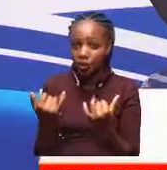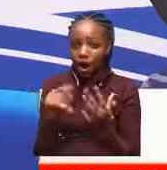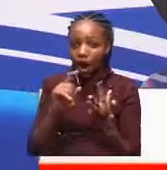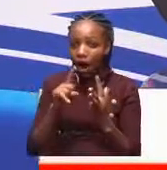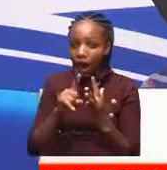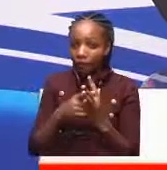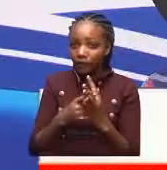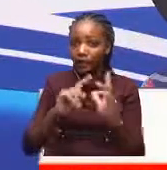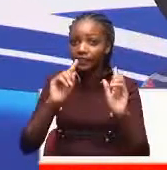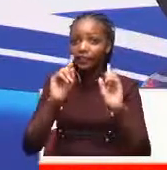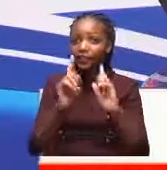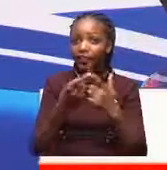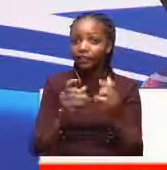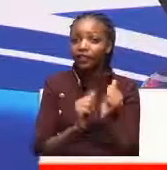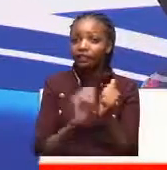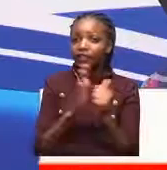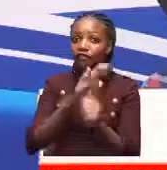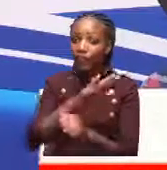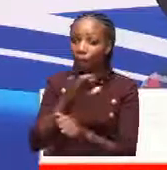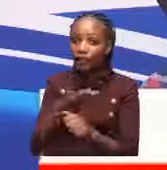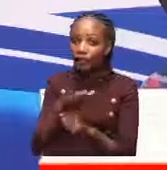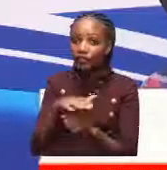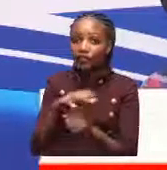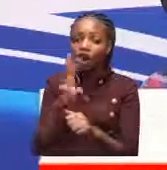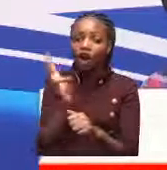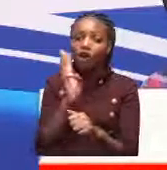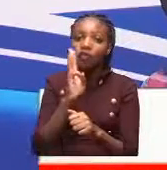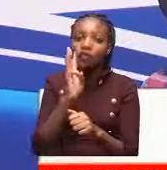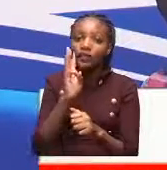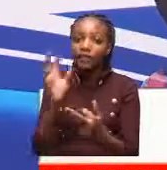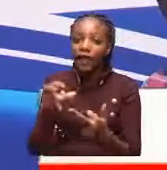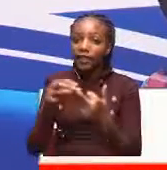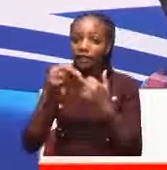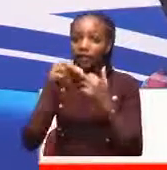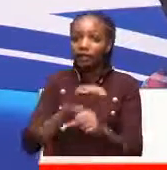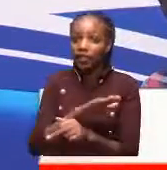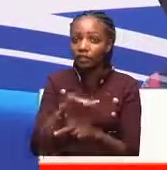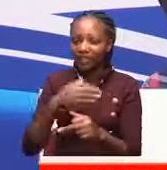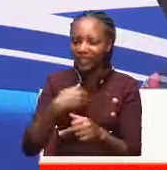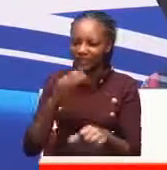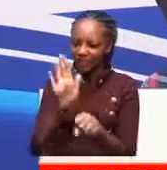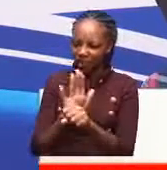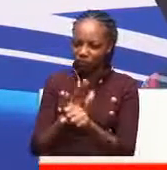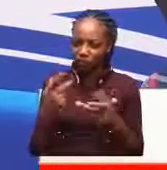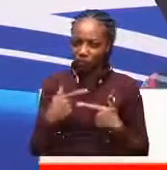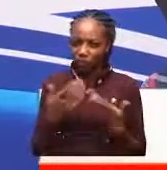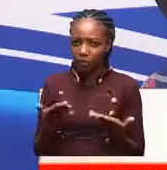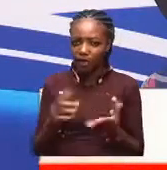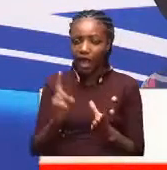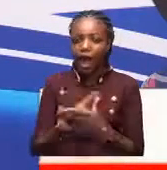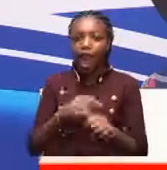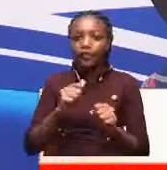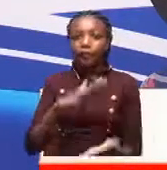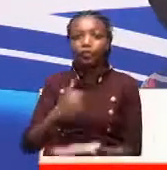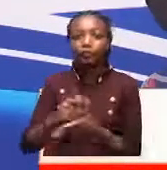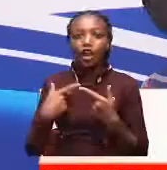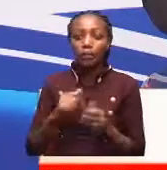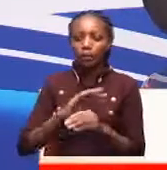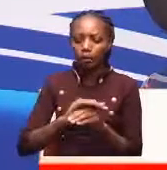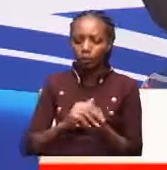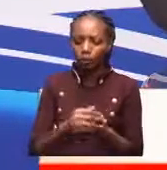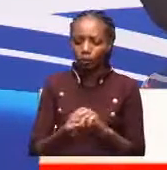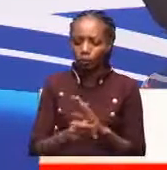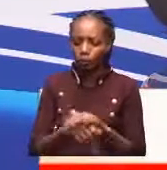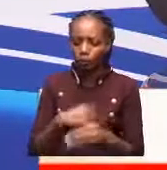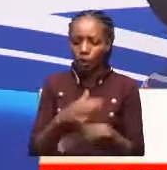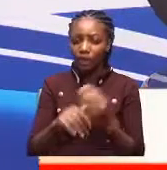imefufua vituo 15 mjini Thika swa katika sehemu zilizo na watu wengi ili kuwezesha watu kunawa mikono